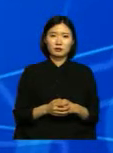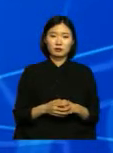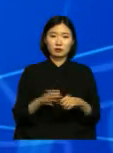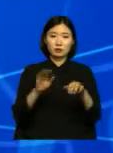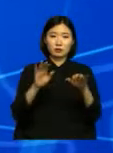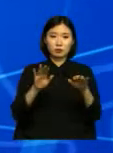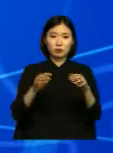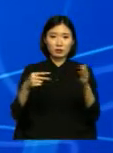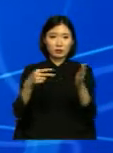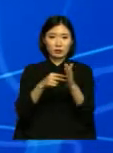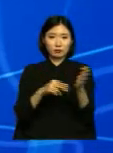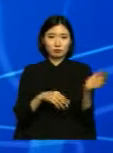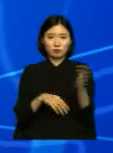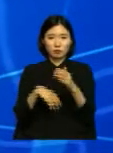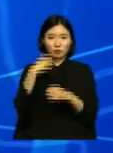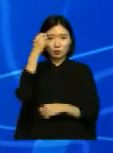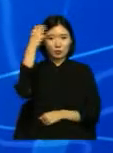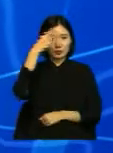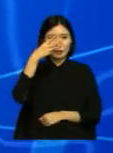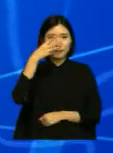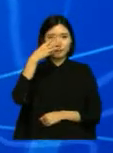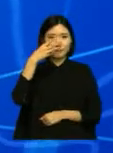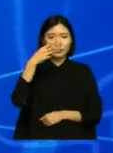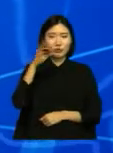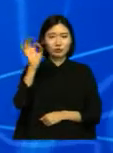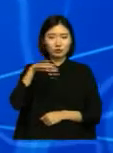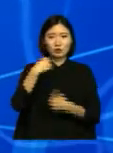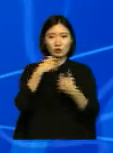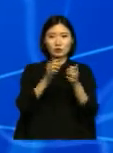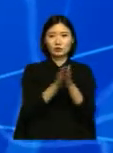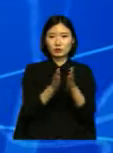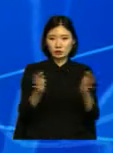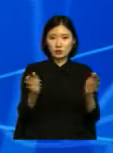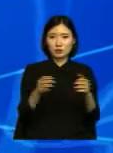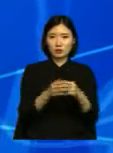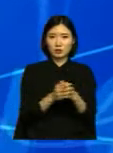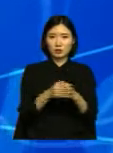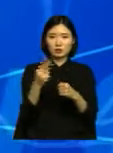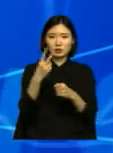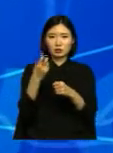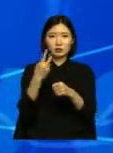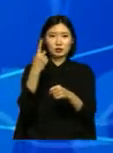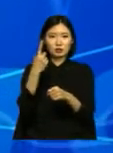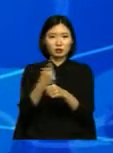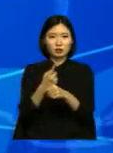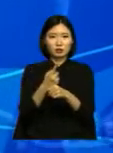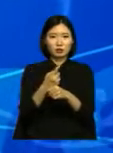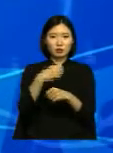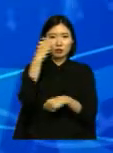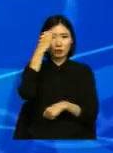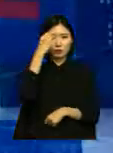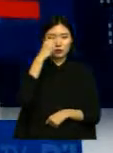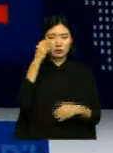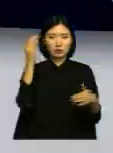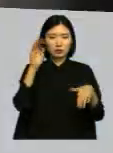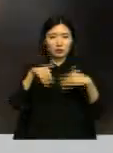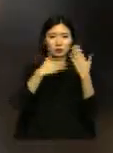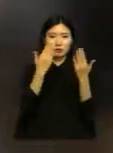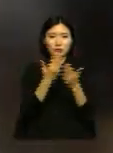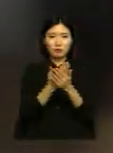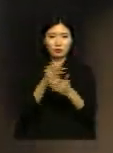올해 2학기부터 고등학교 3학년생 무상 교육을 시작으로 2021년 고등학생 전면 무상교육 이